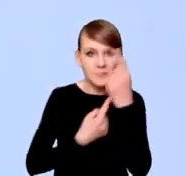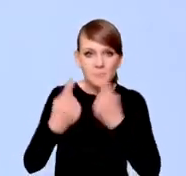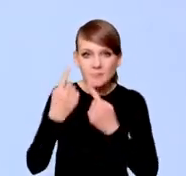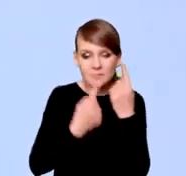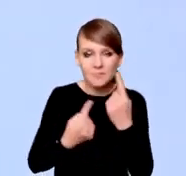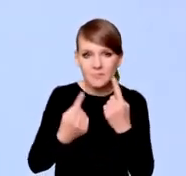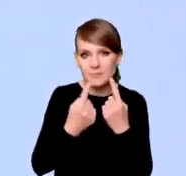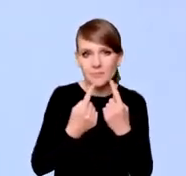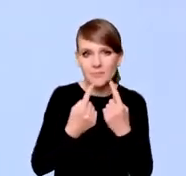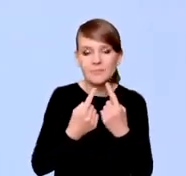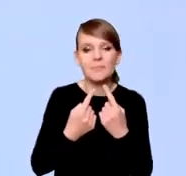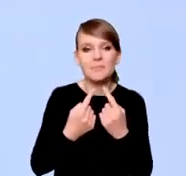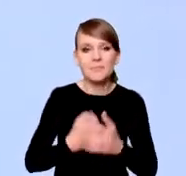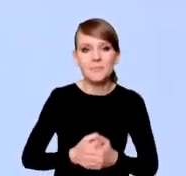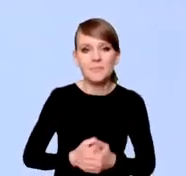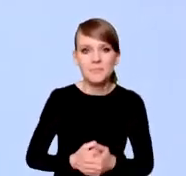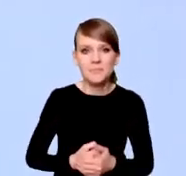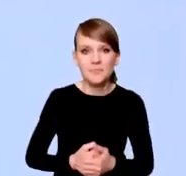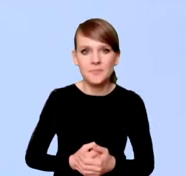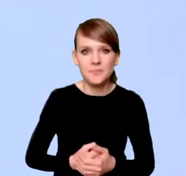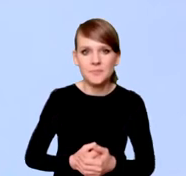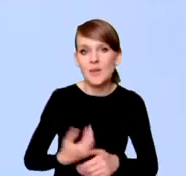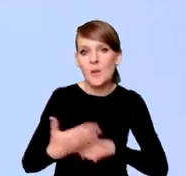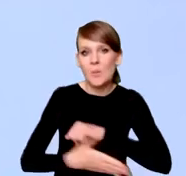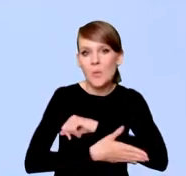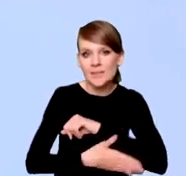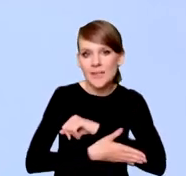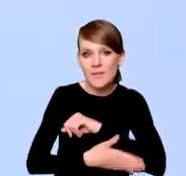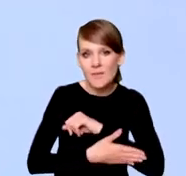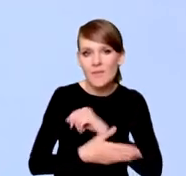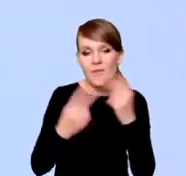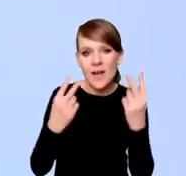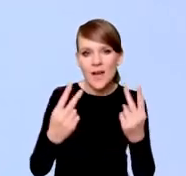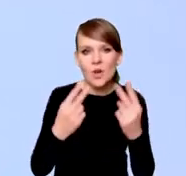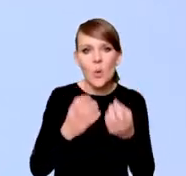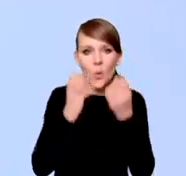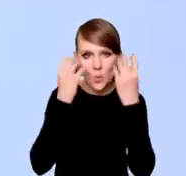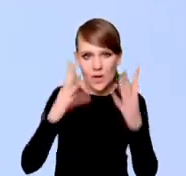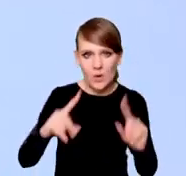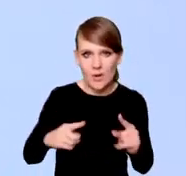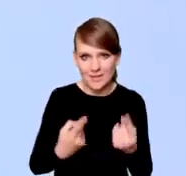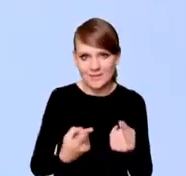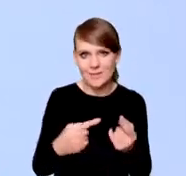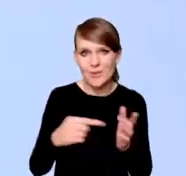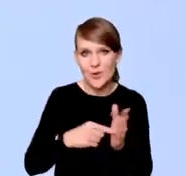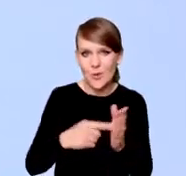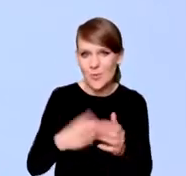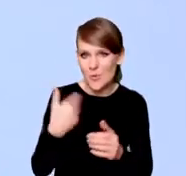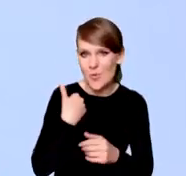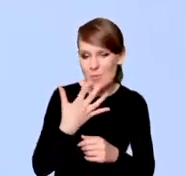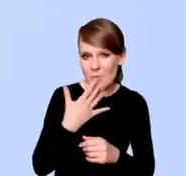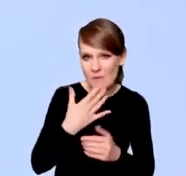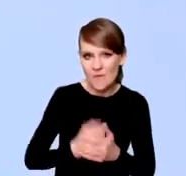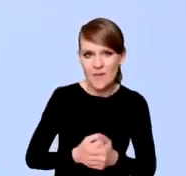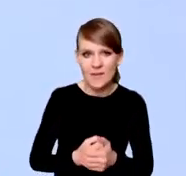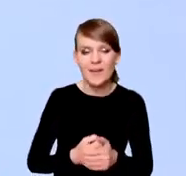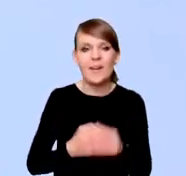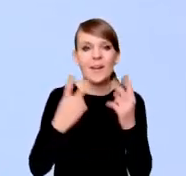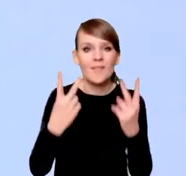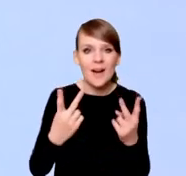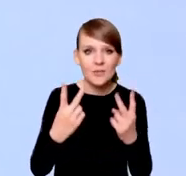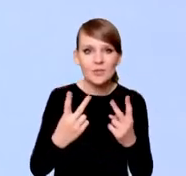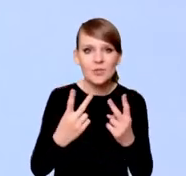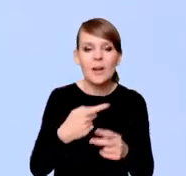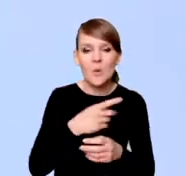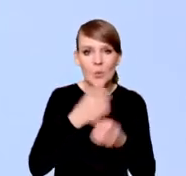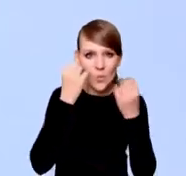podstawową rzeczą to jest ta kultura organizacyjna, o której mówiliśmy, i budowanie kultury